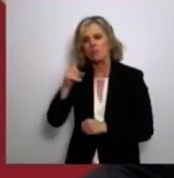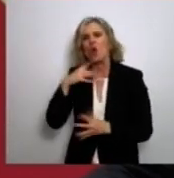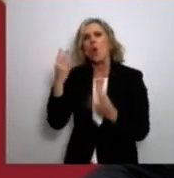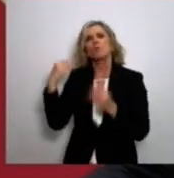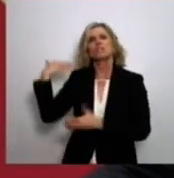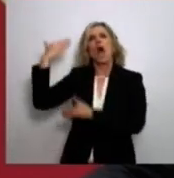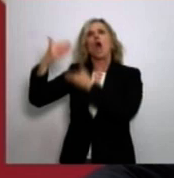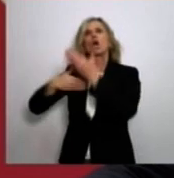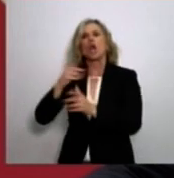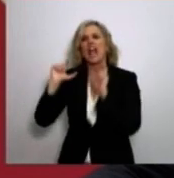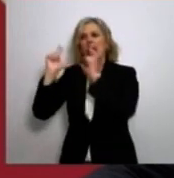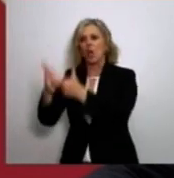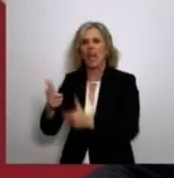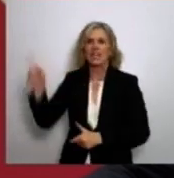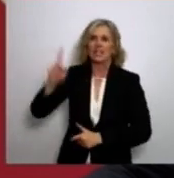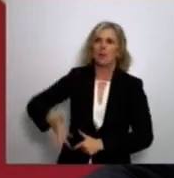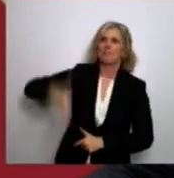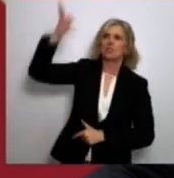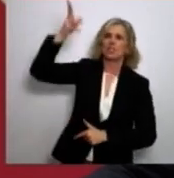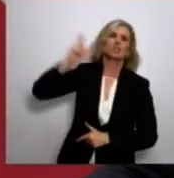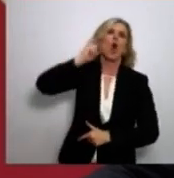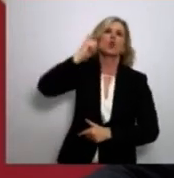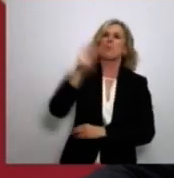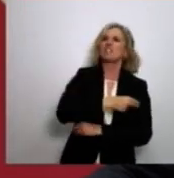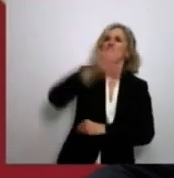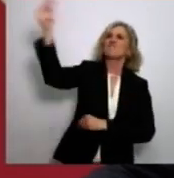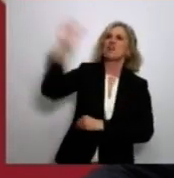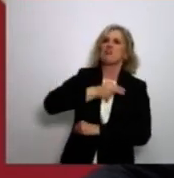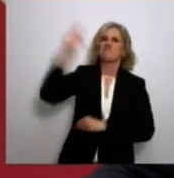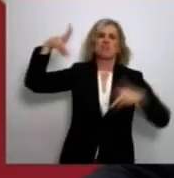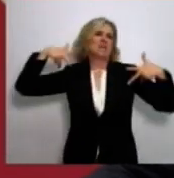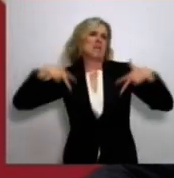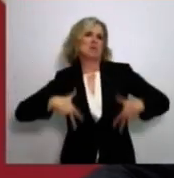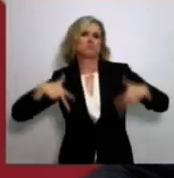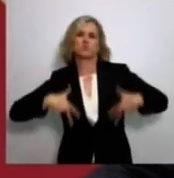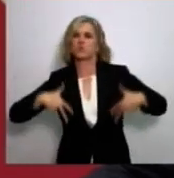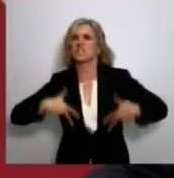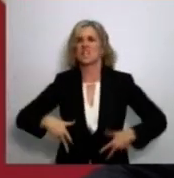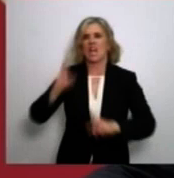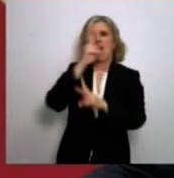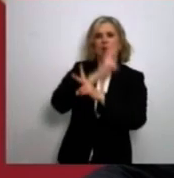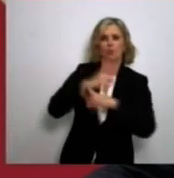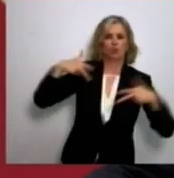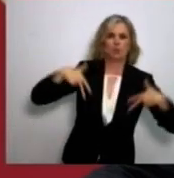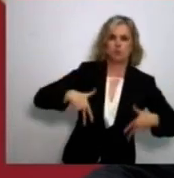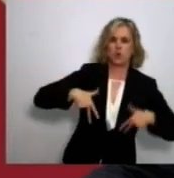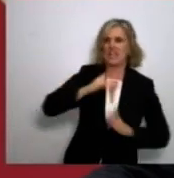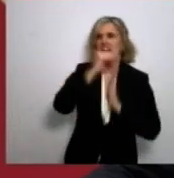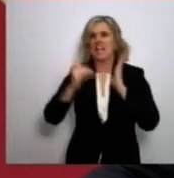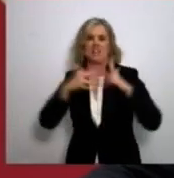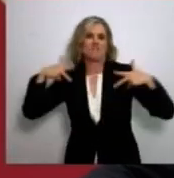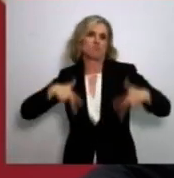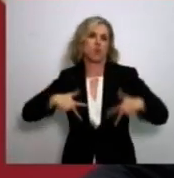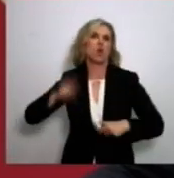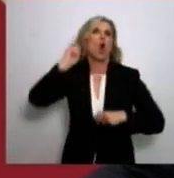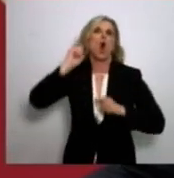έχω. Να δω όλα αυτά τα μεγάλα ονόματα που κυκλοφορούν και το παίζουν υπουργοί, ανθυπουργοί και δεν ξέρω κι εγώ τι άλλο, να